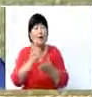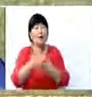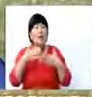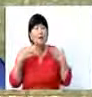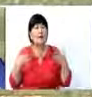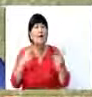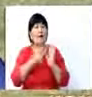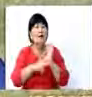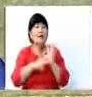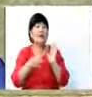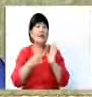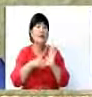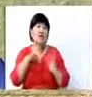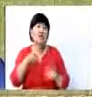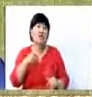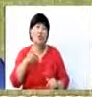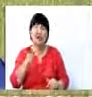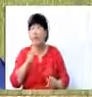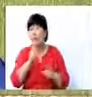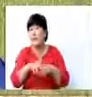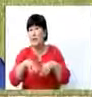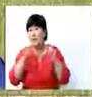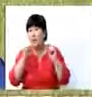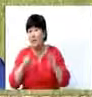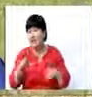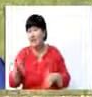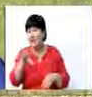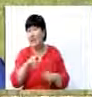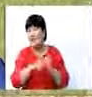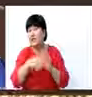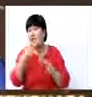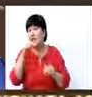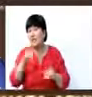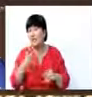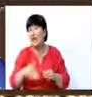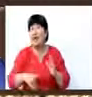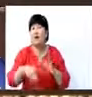свыше 89 тысяч гектаров. По словам специалистов, 75 тысяч из них